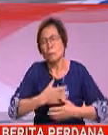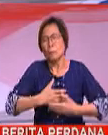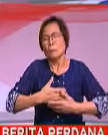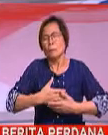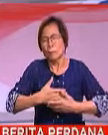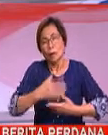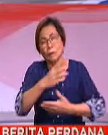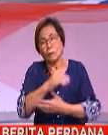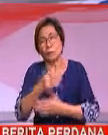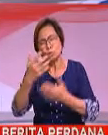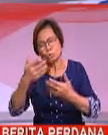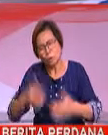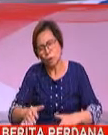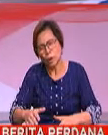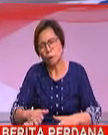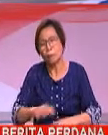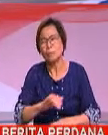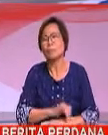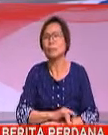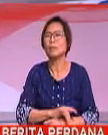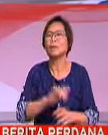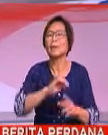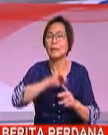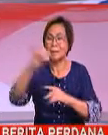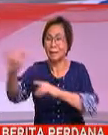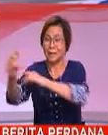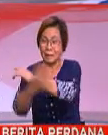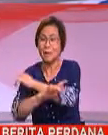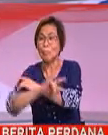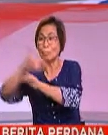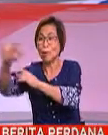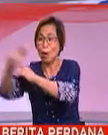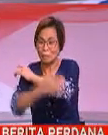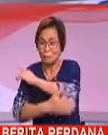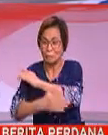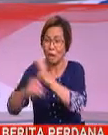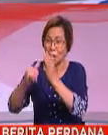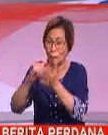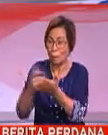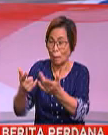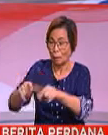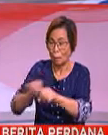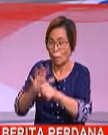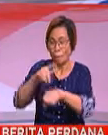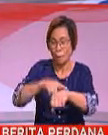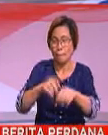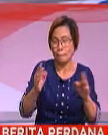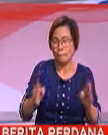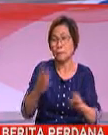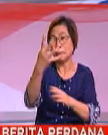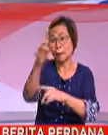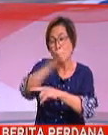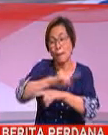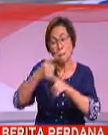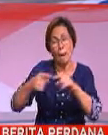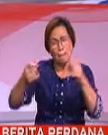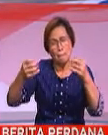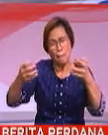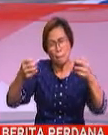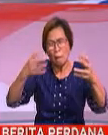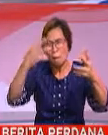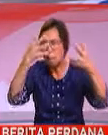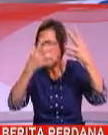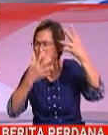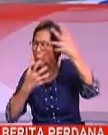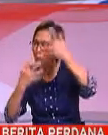pernafasan selain telah membuat perjalanan ke negara terkesan dalam tempoh 14 hari. Bagaimanapun, masih ramai yang